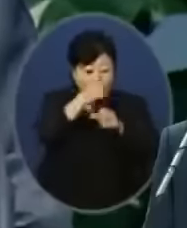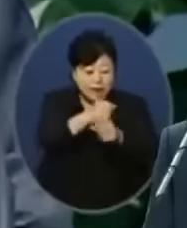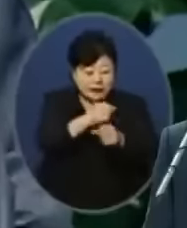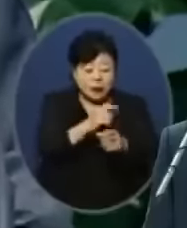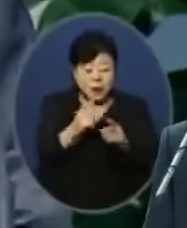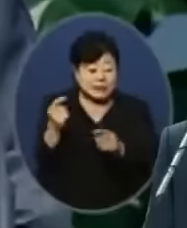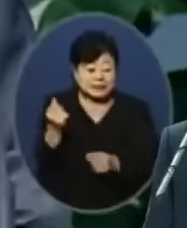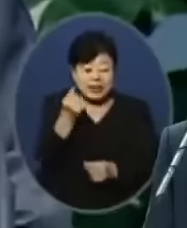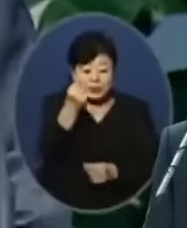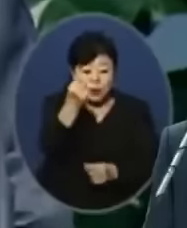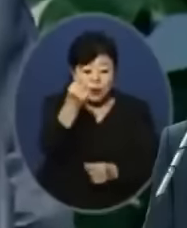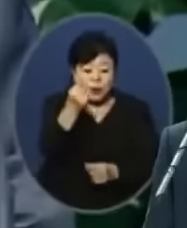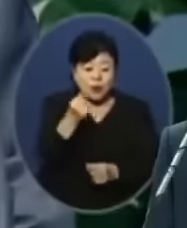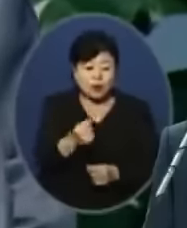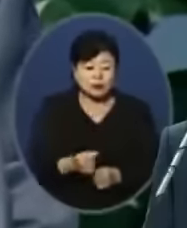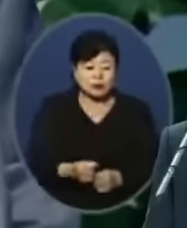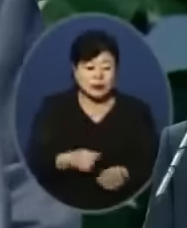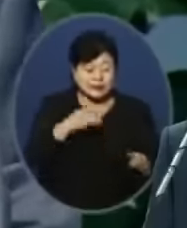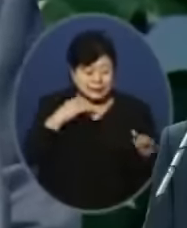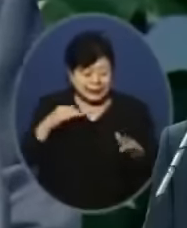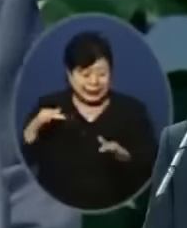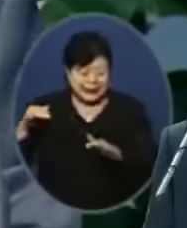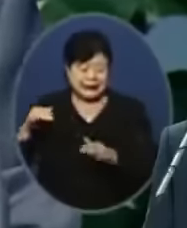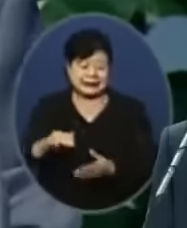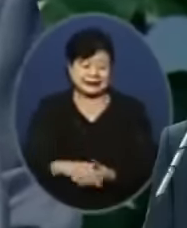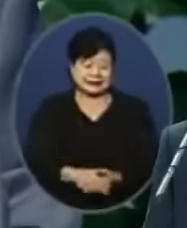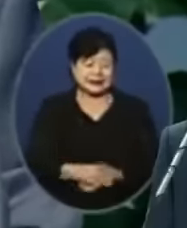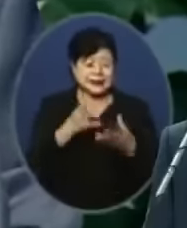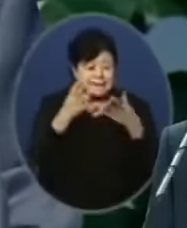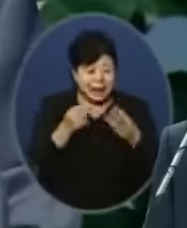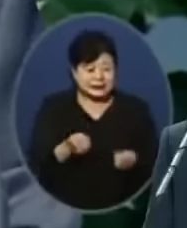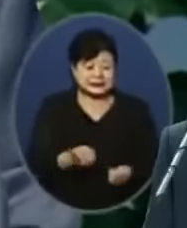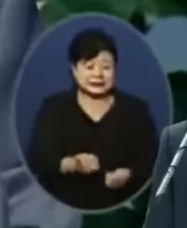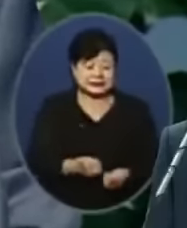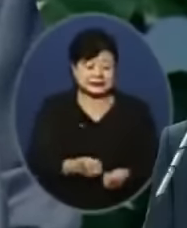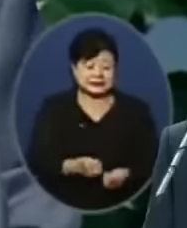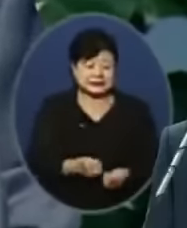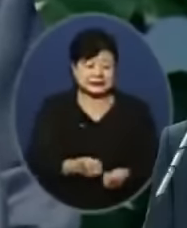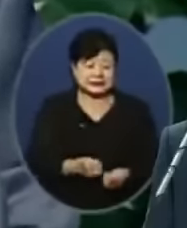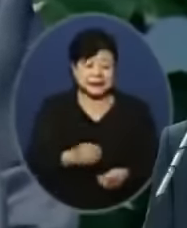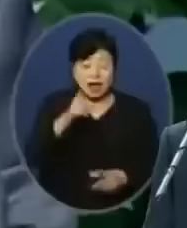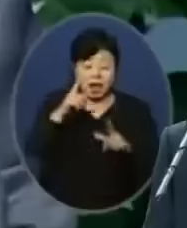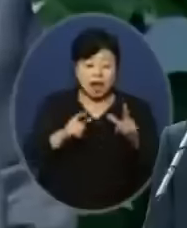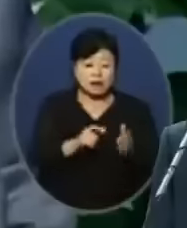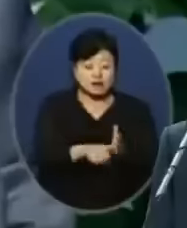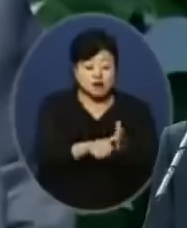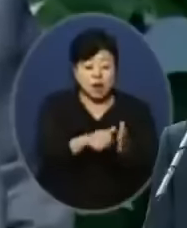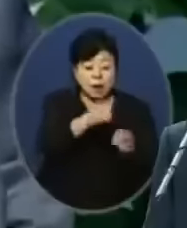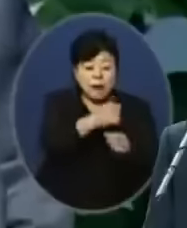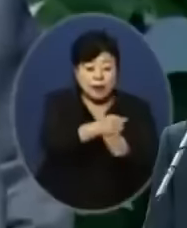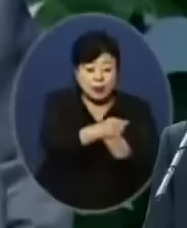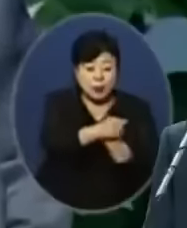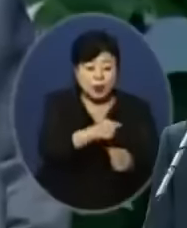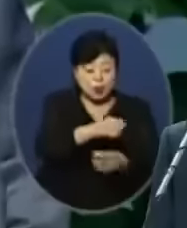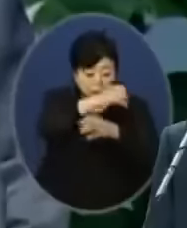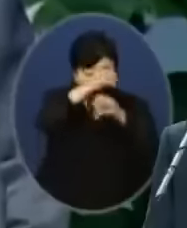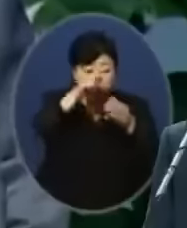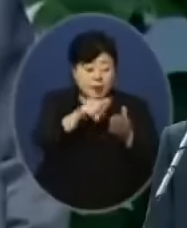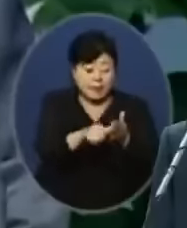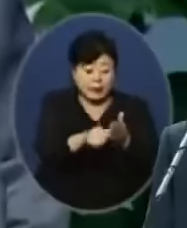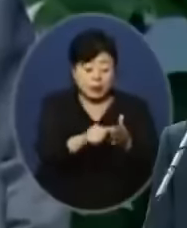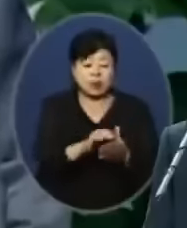말들이 이 대양과 수많은 생체를 만드신 것입니다.